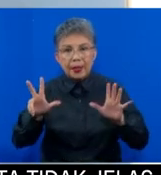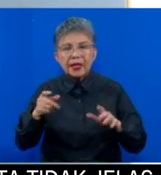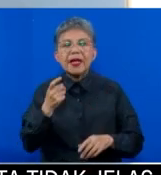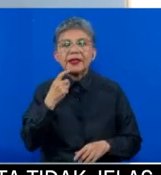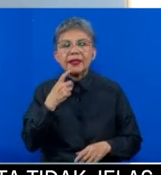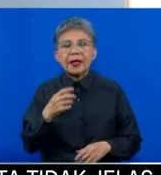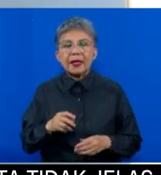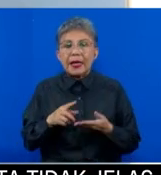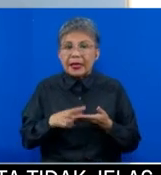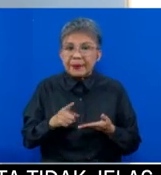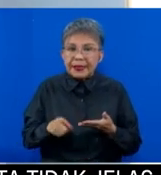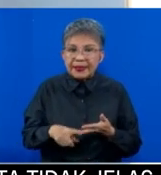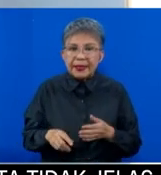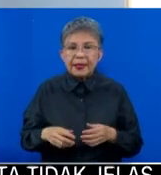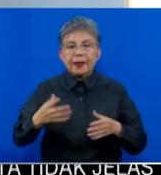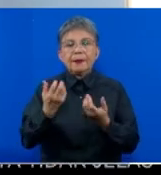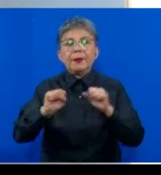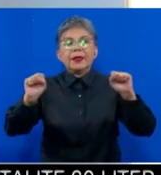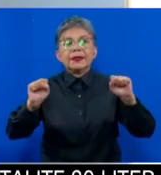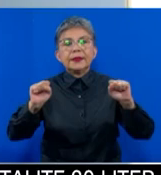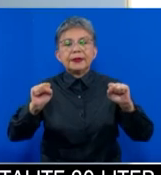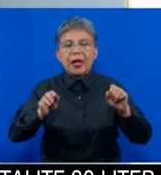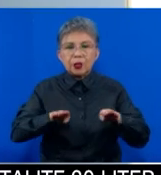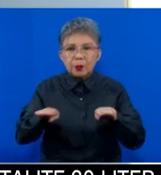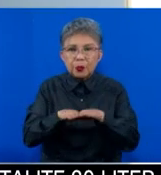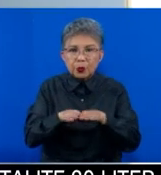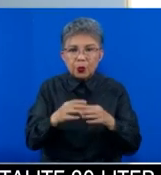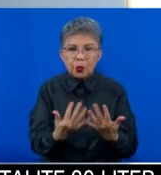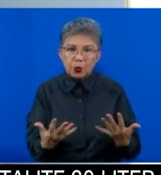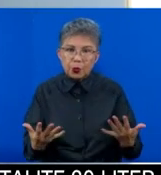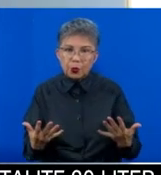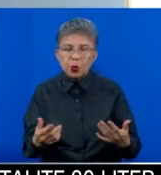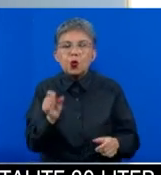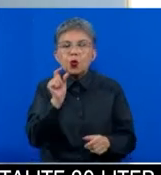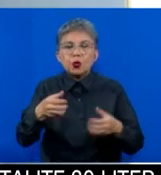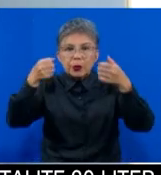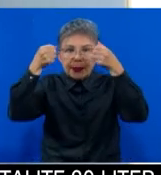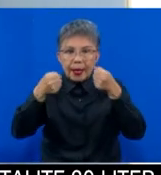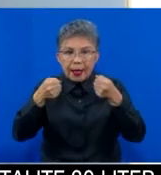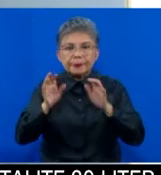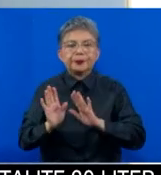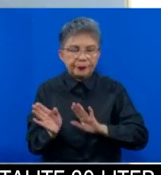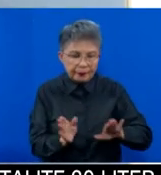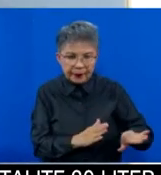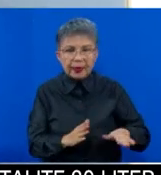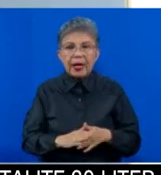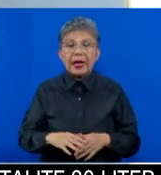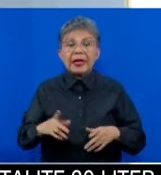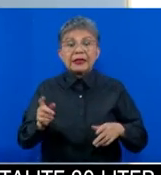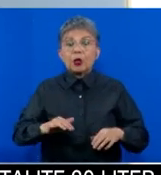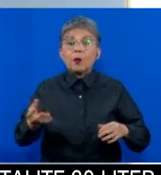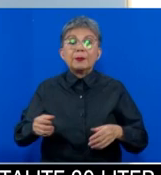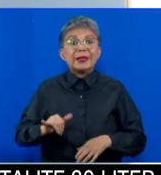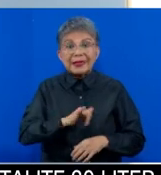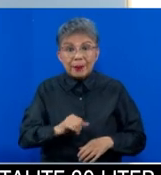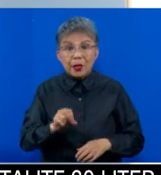tentang remisi pemberian bebas bersyarat maupun asimilasi terkait dengan narapidana. Namun kemudian pemberian bebas bersyarat secara bersamaan